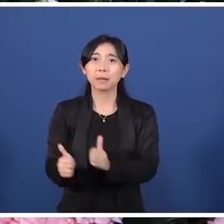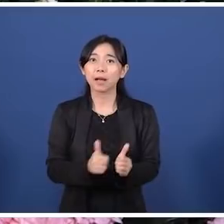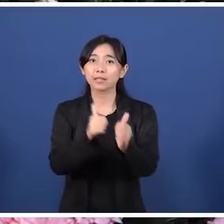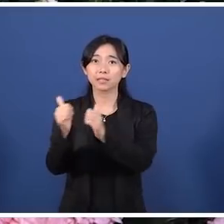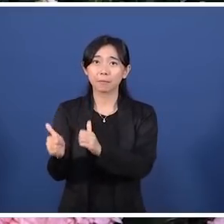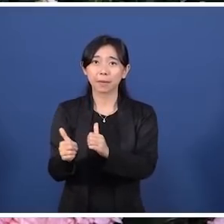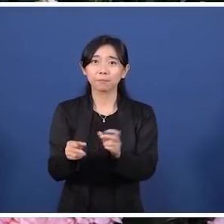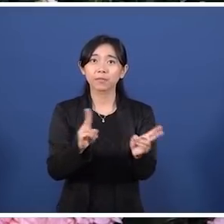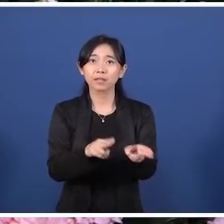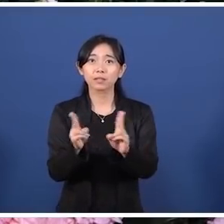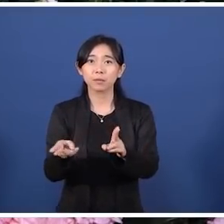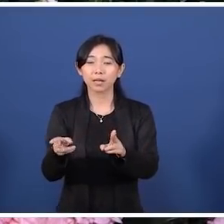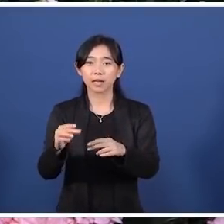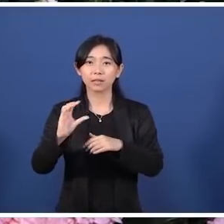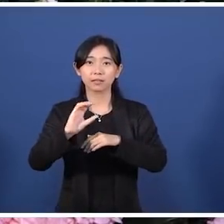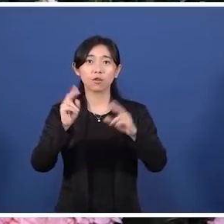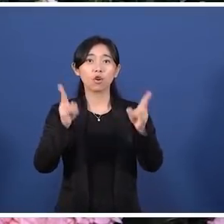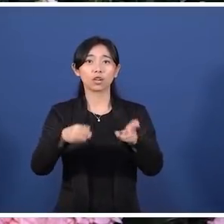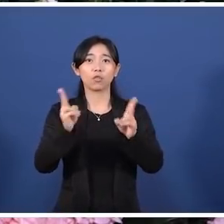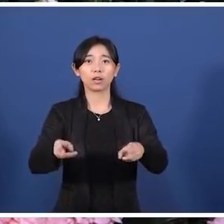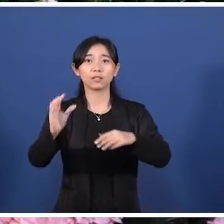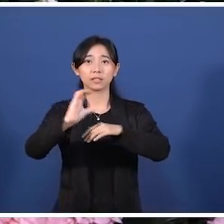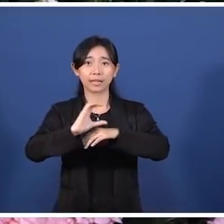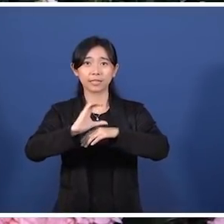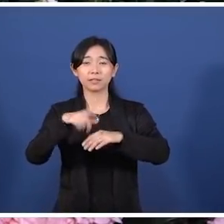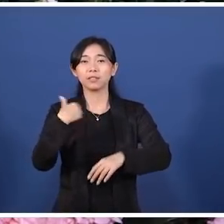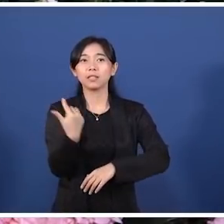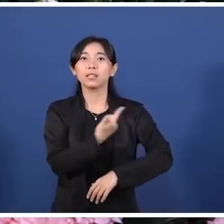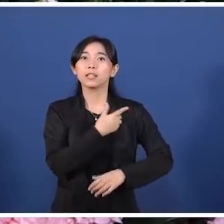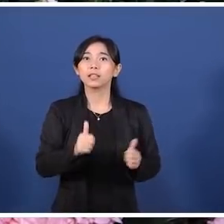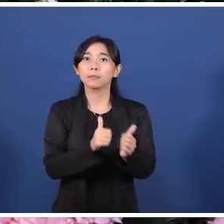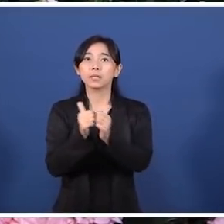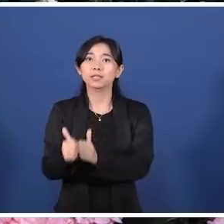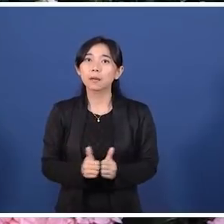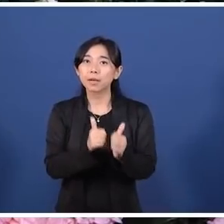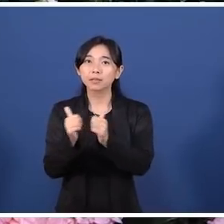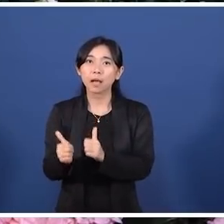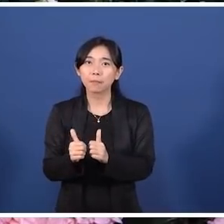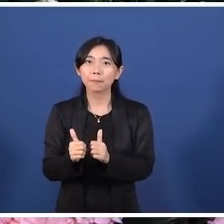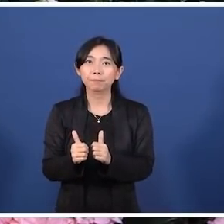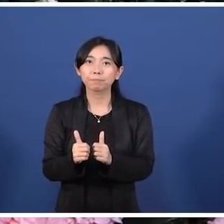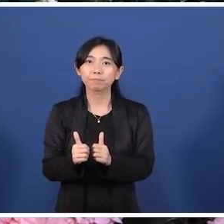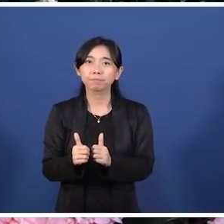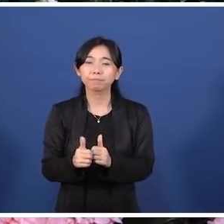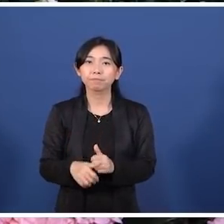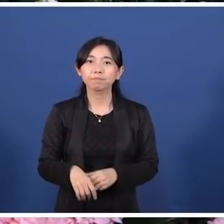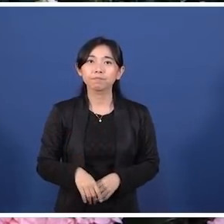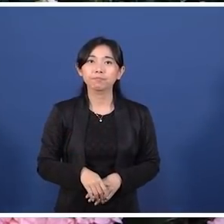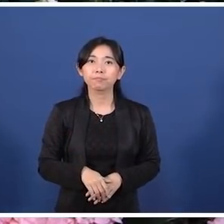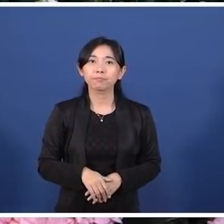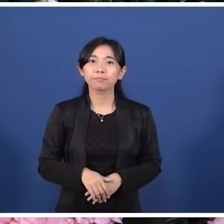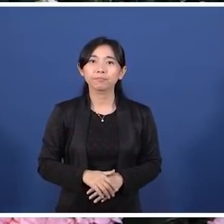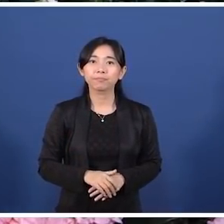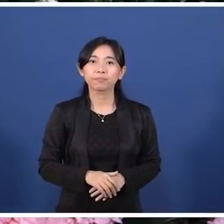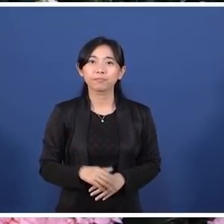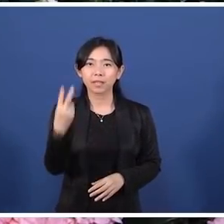bersama-sama sebagai anggota gereja dan simpatisan gereja. Kita bersama-sama betul-betul mencoba untuk menghayati